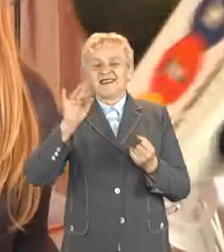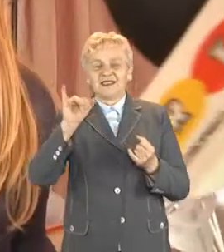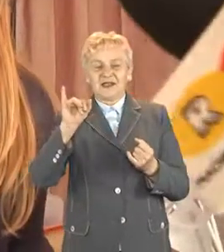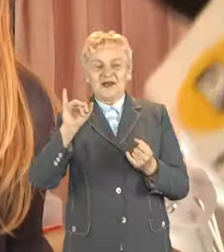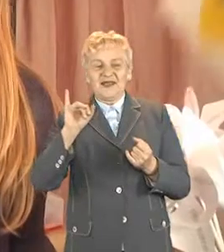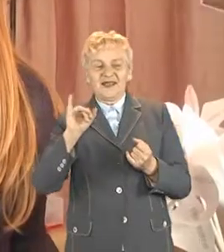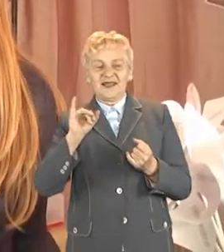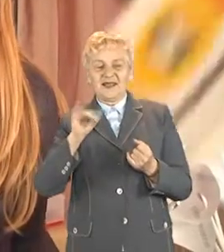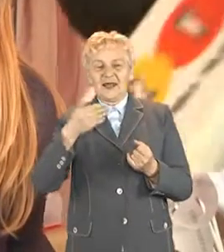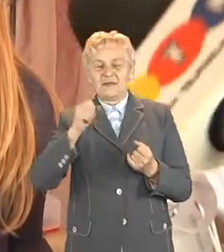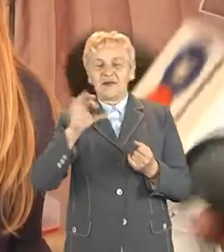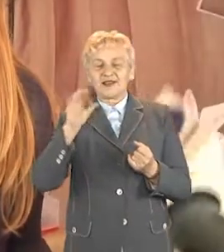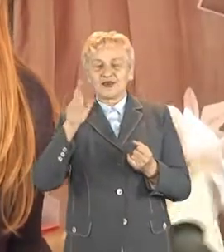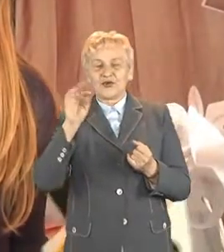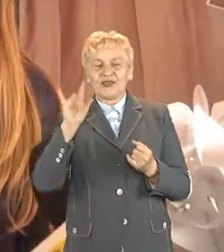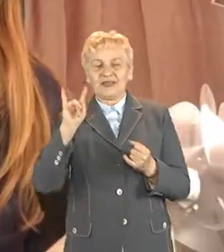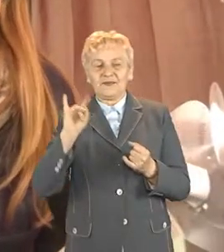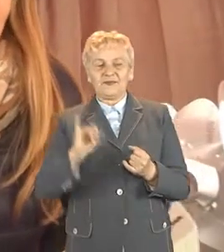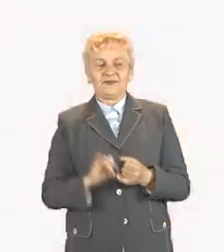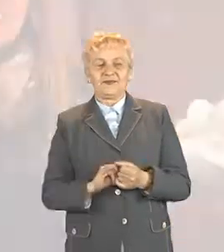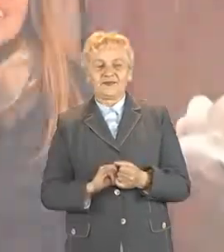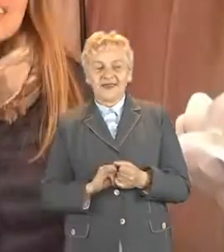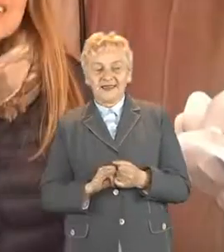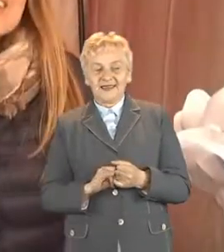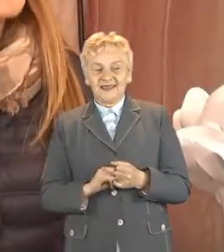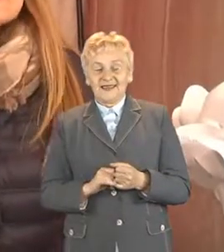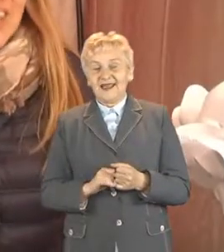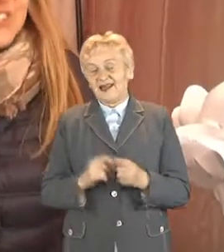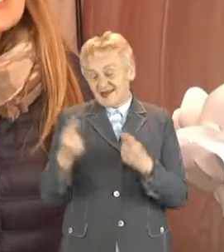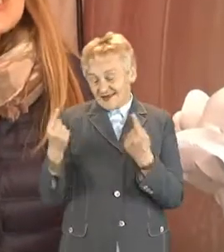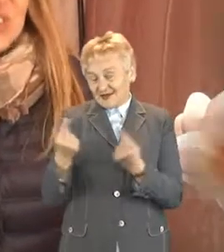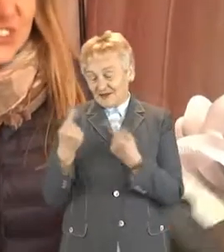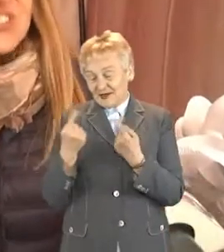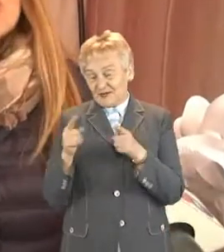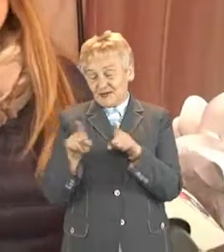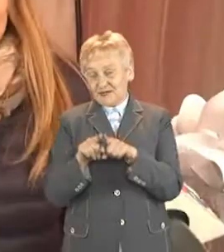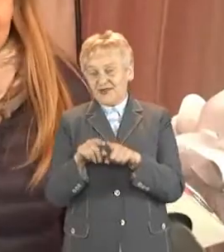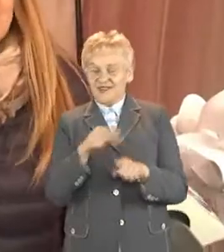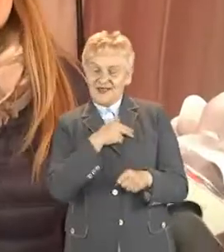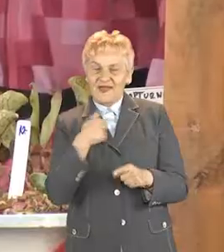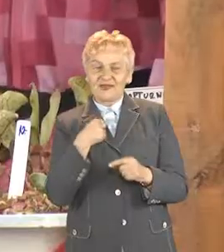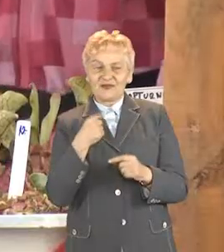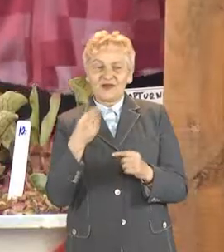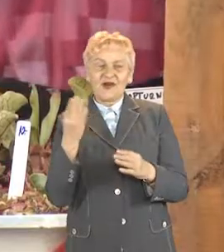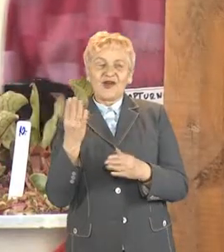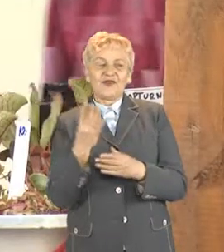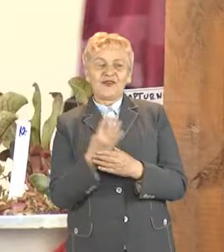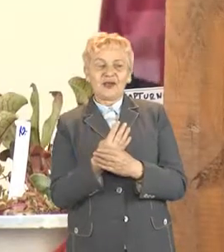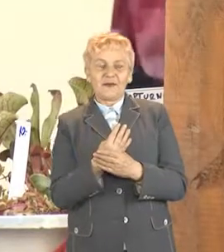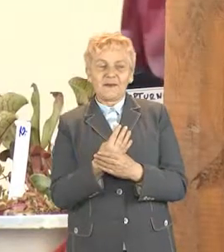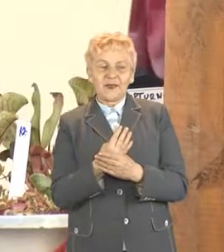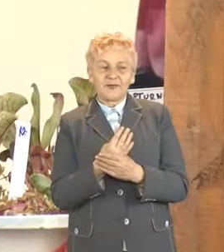Ogólnie jesteśmy z Willi Antiku, a to jest obiekt noclegowy z Raciborza. Promujecie też oczywiście swoją firmę. Przede wszystkim o to nam chodzi.